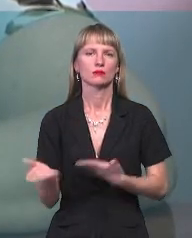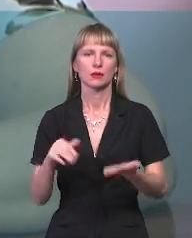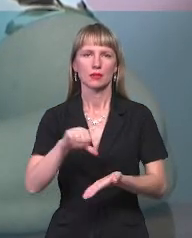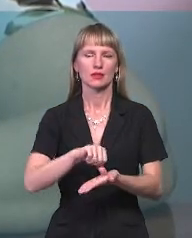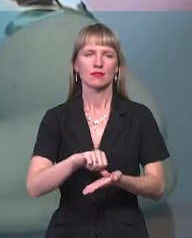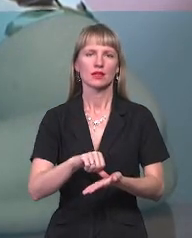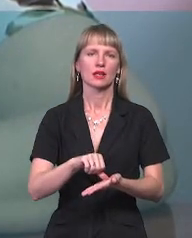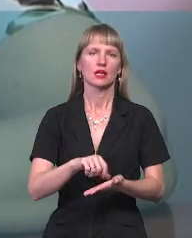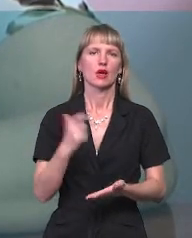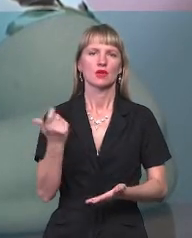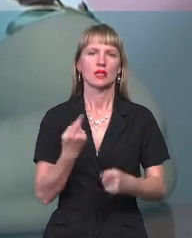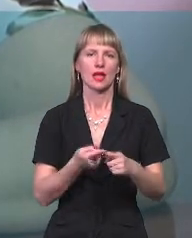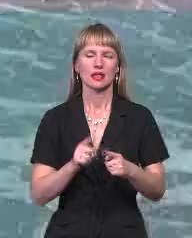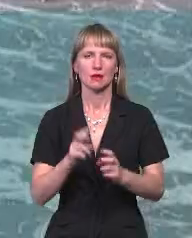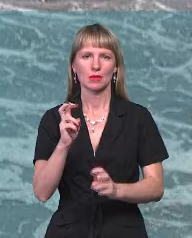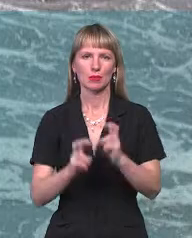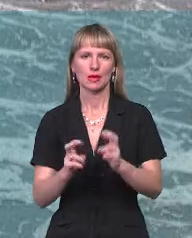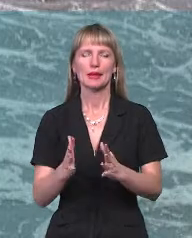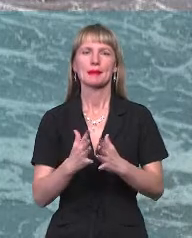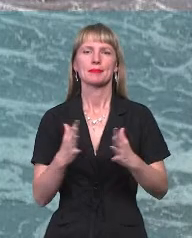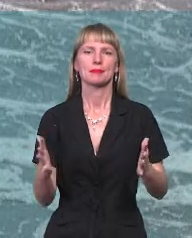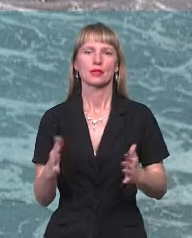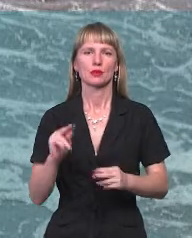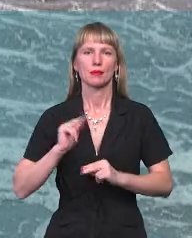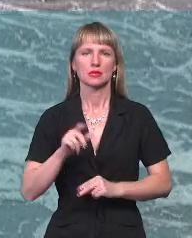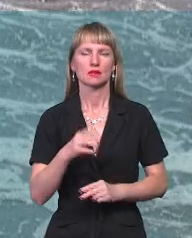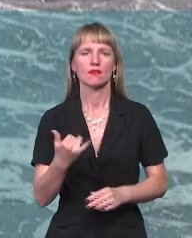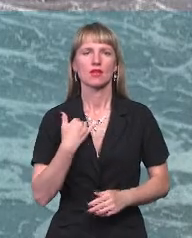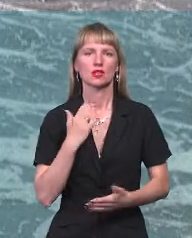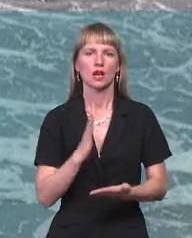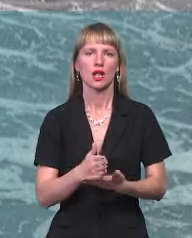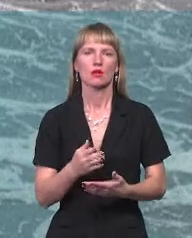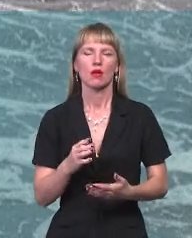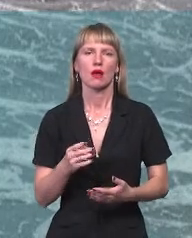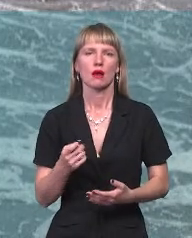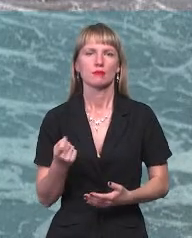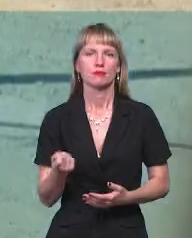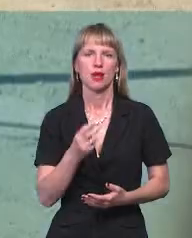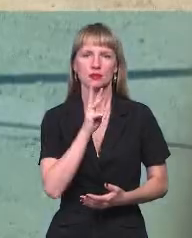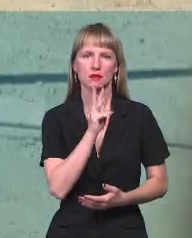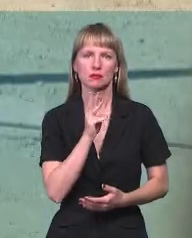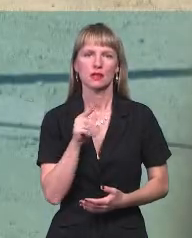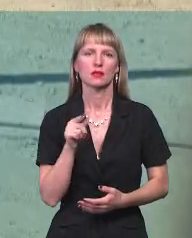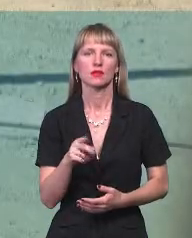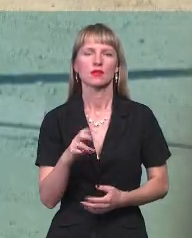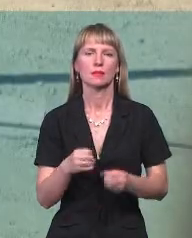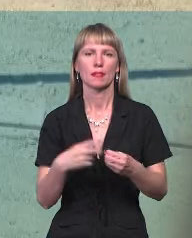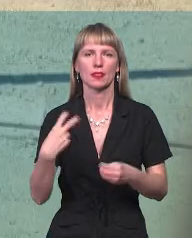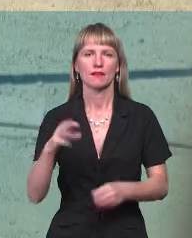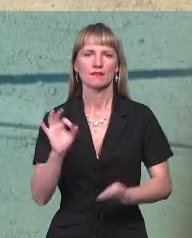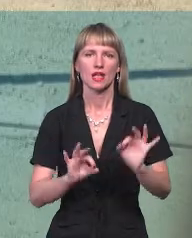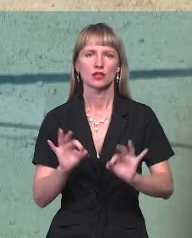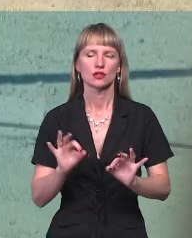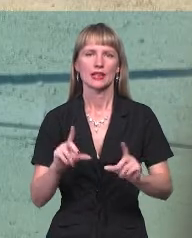представники власників цих підприємств. Більшість працівників, а у нашій галузі не дуже високі зарплати, вони на